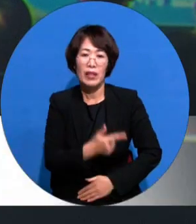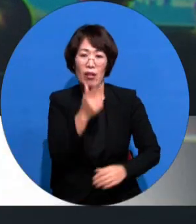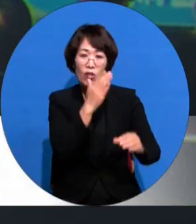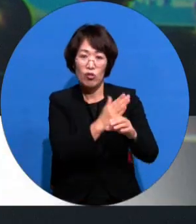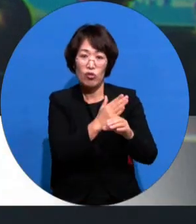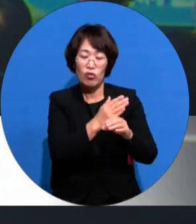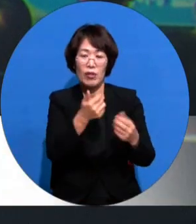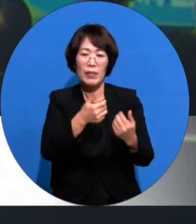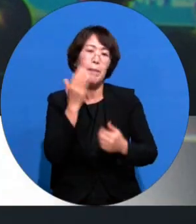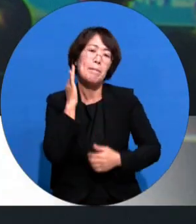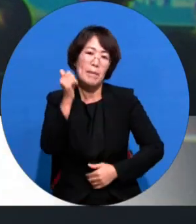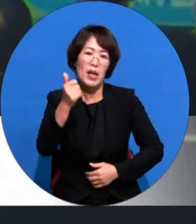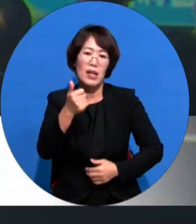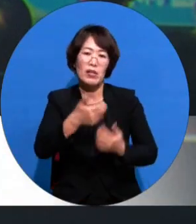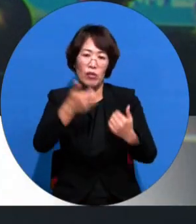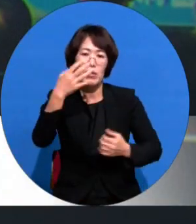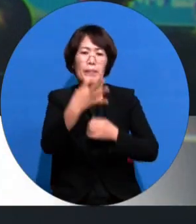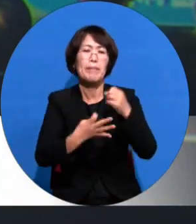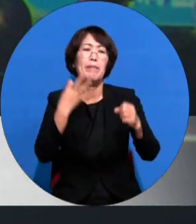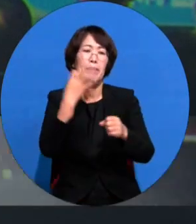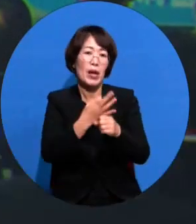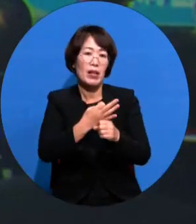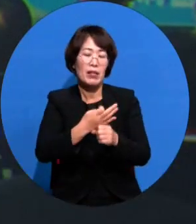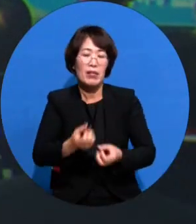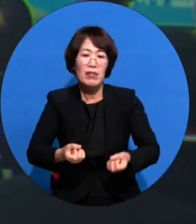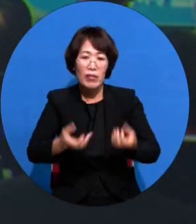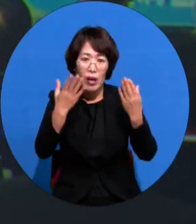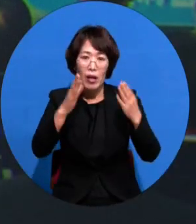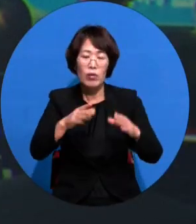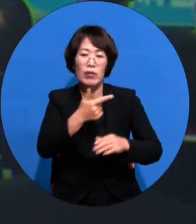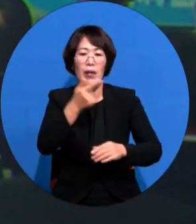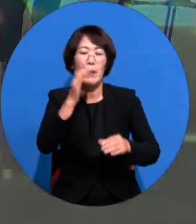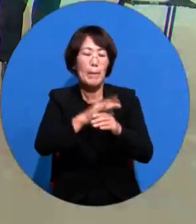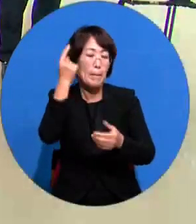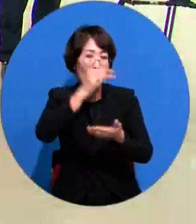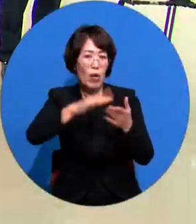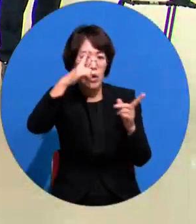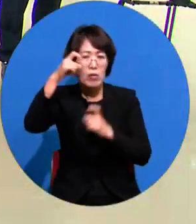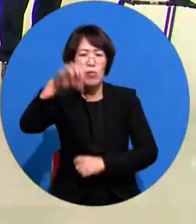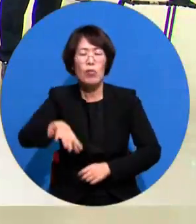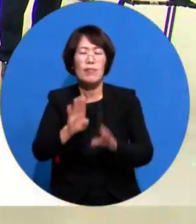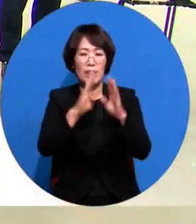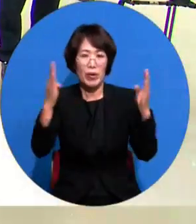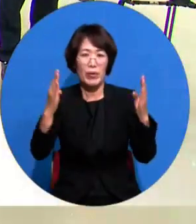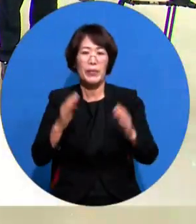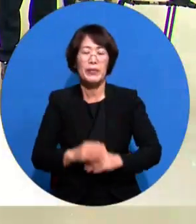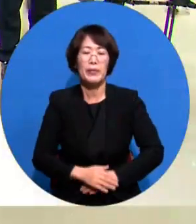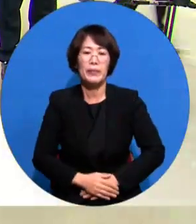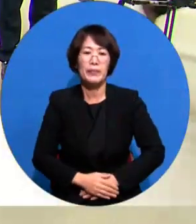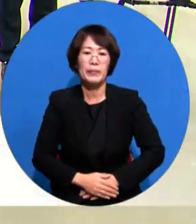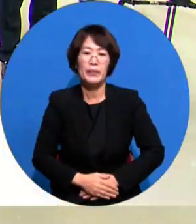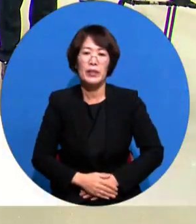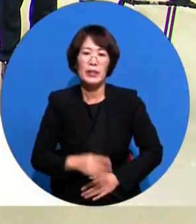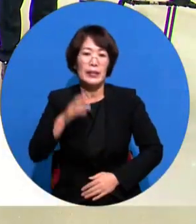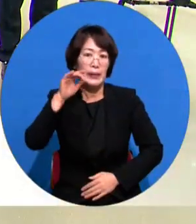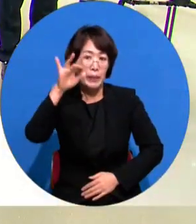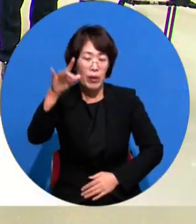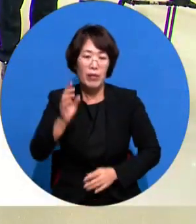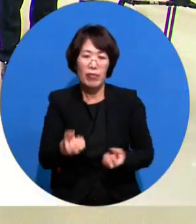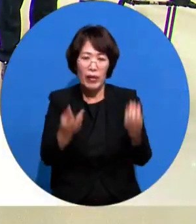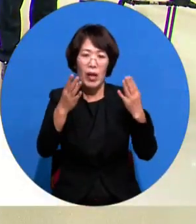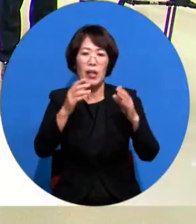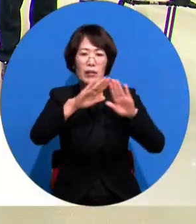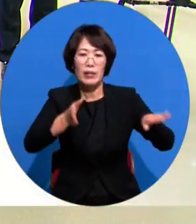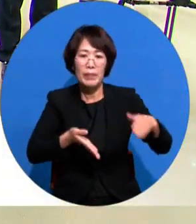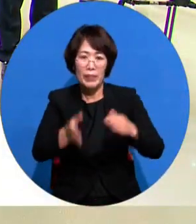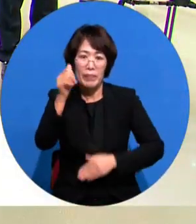김대중 대통령 서거 14주기 추모식이 오늘 목포 김대중 노벨평화상 기념관에서 열렸습니다. 추모식에는 김영록